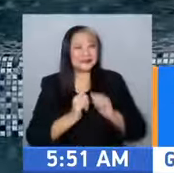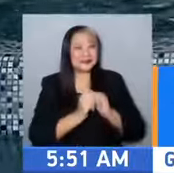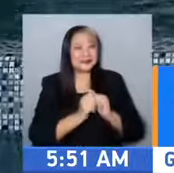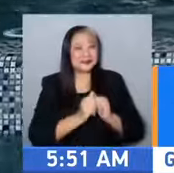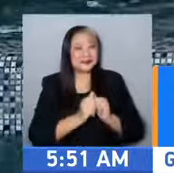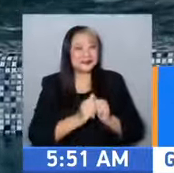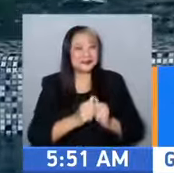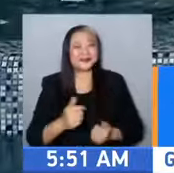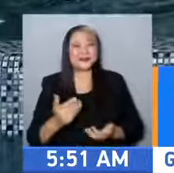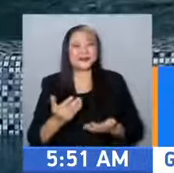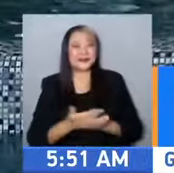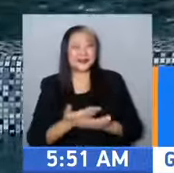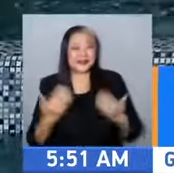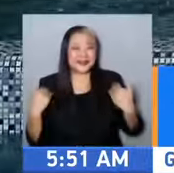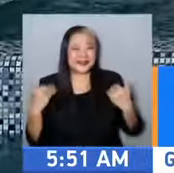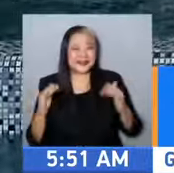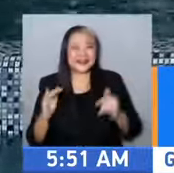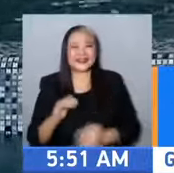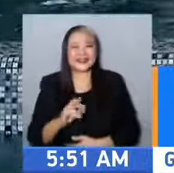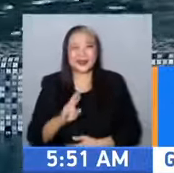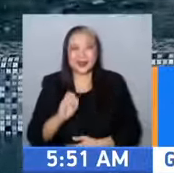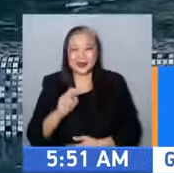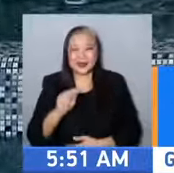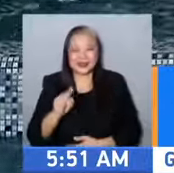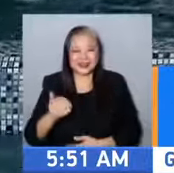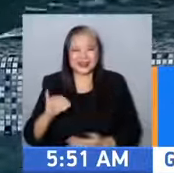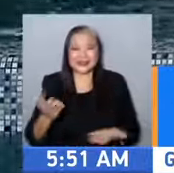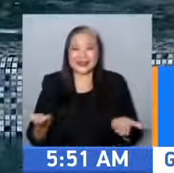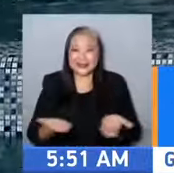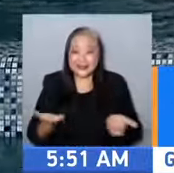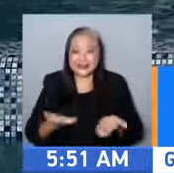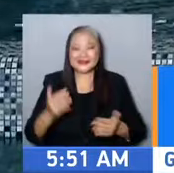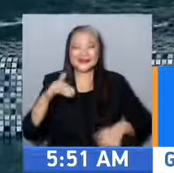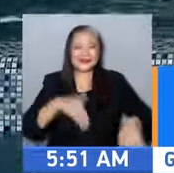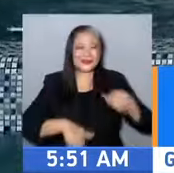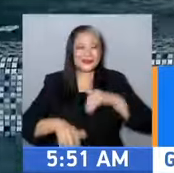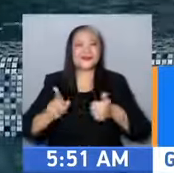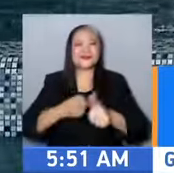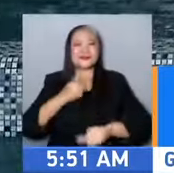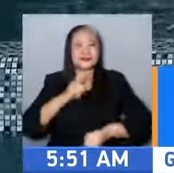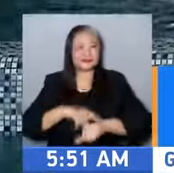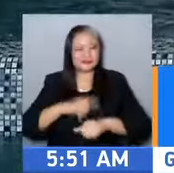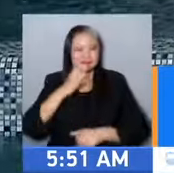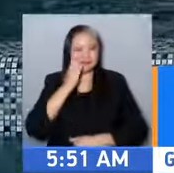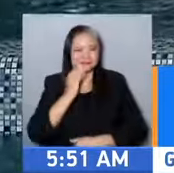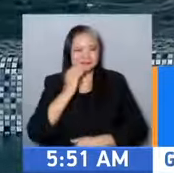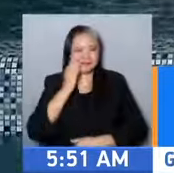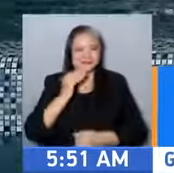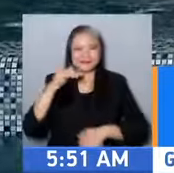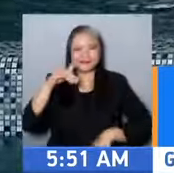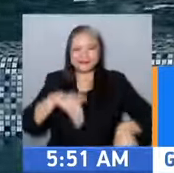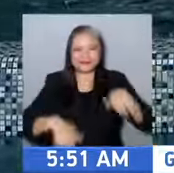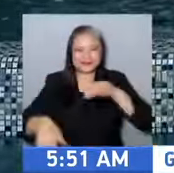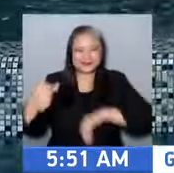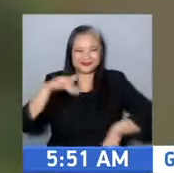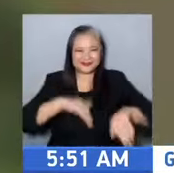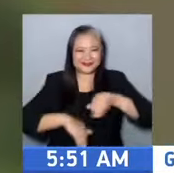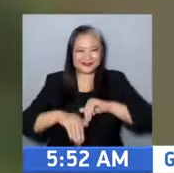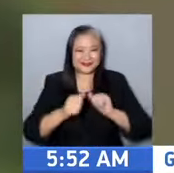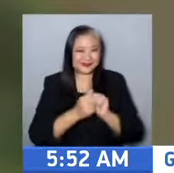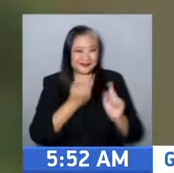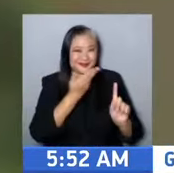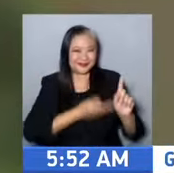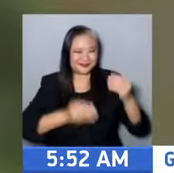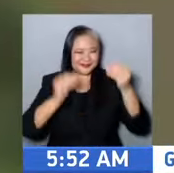si Rosie. At makikiswimming siya dito dahil first time niya ngayon ma-experience ang swimming with a teacher. O, di ba? Ayun na, grabe